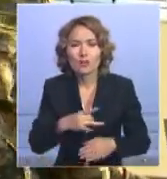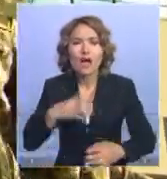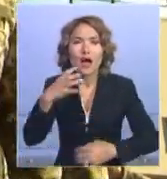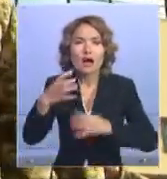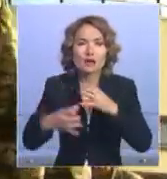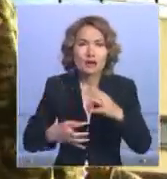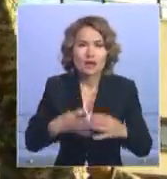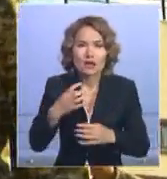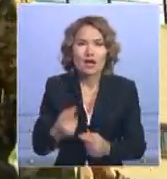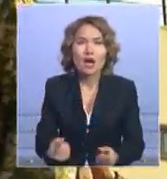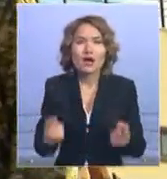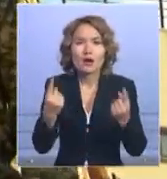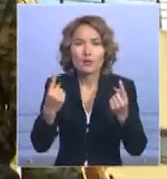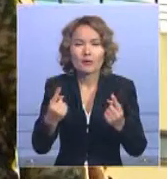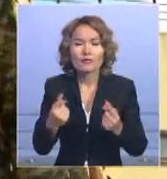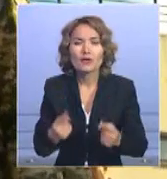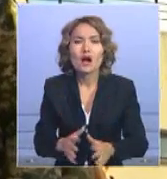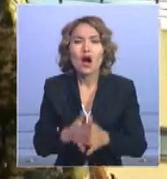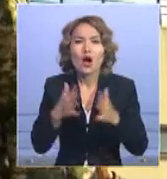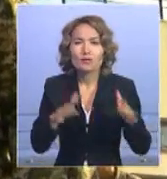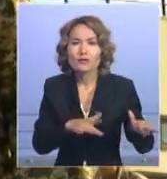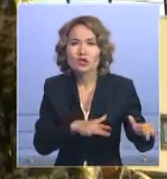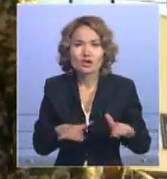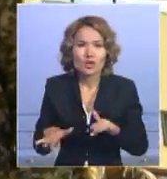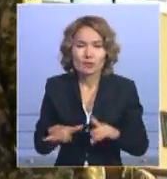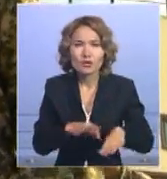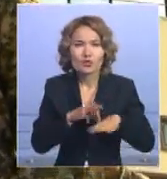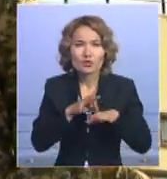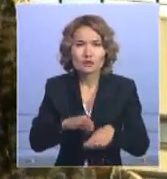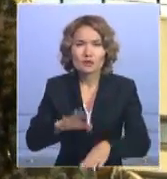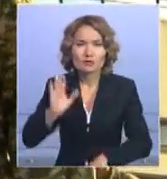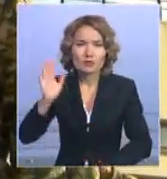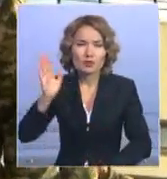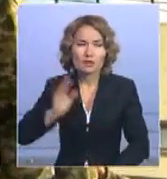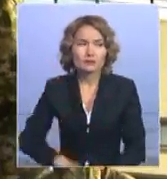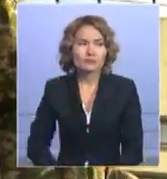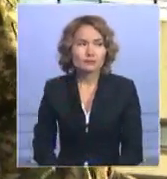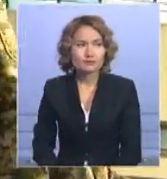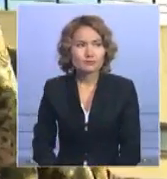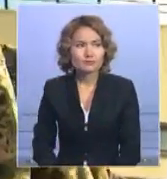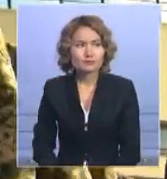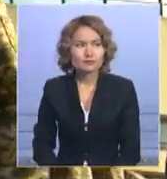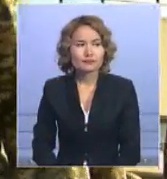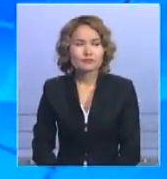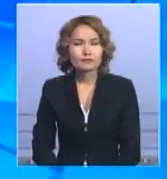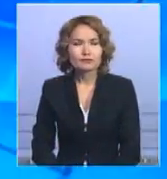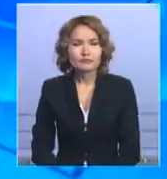халықаралық деңгейдегі ірі ауқымды іс-шаралар өткізеді.